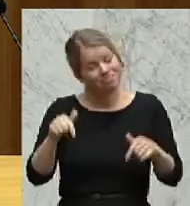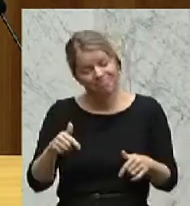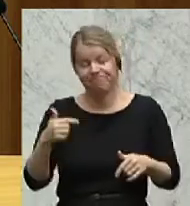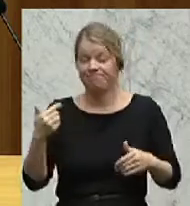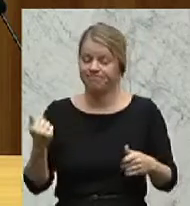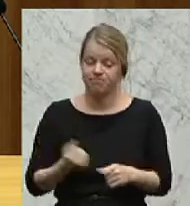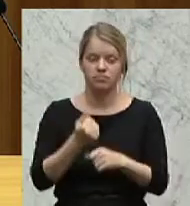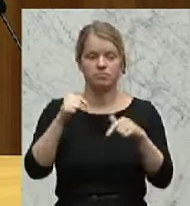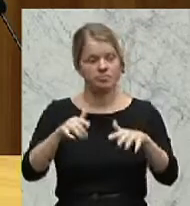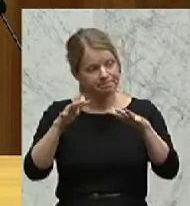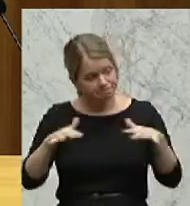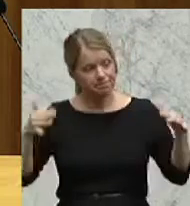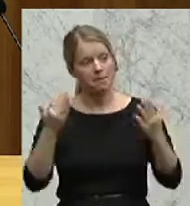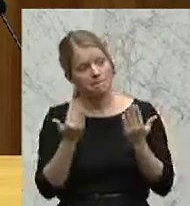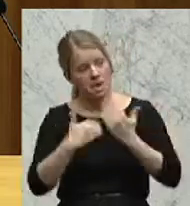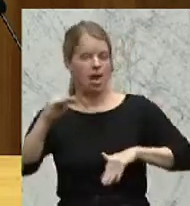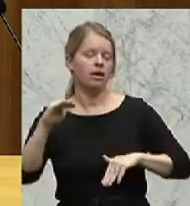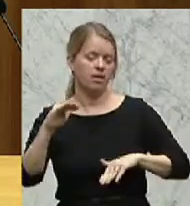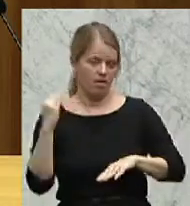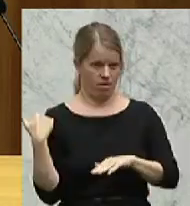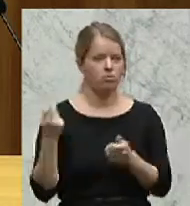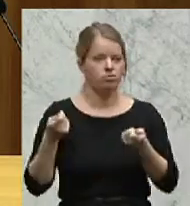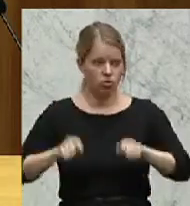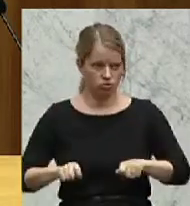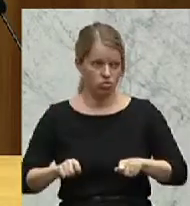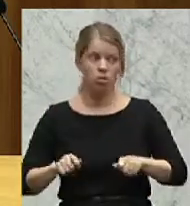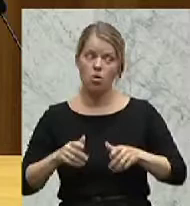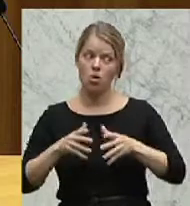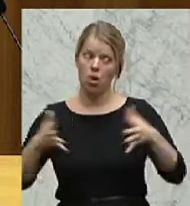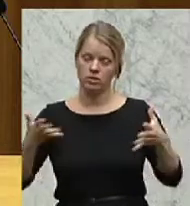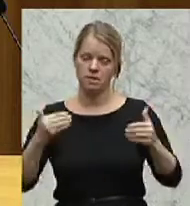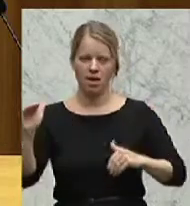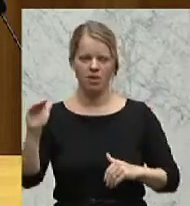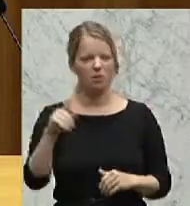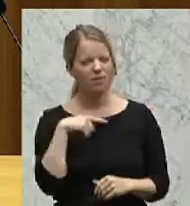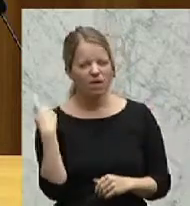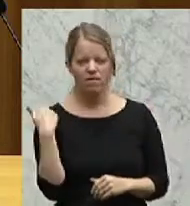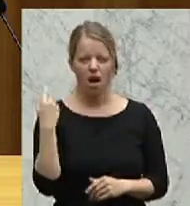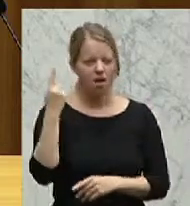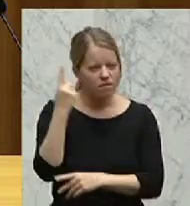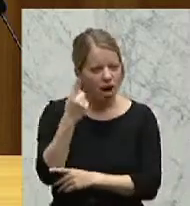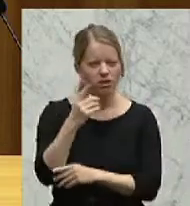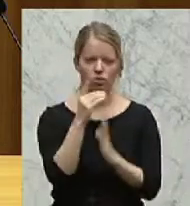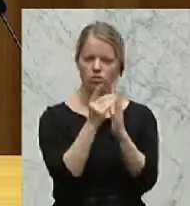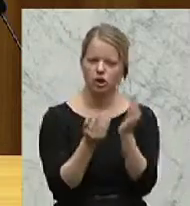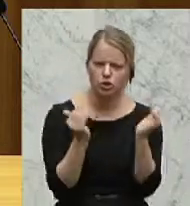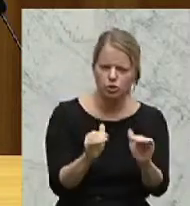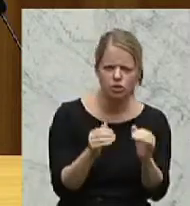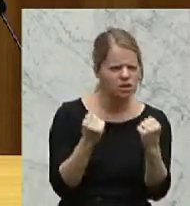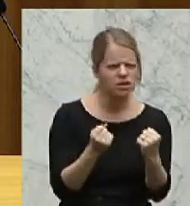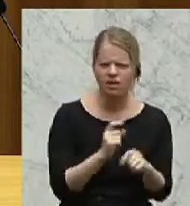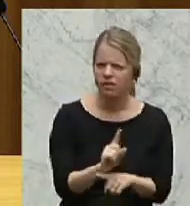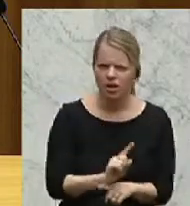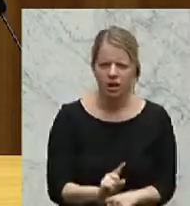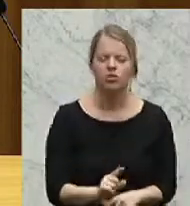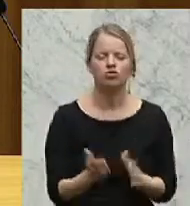beschlossen. Und zwar eine sehr große Mehrheit, muss man auch sagen. Unsere Warnungen, dass es also, dass die Datenschutzsicherheit nicht gegeben ist,